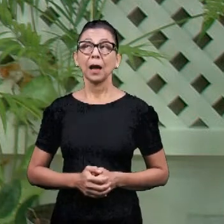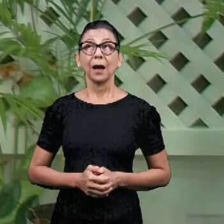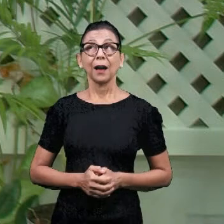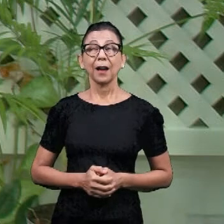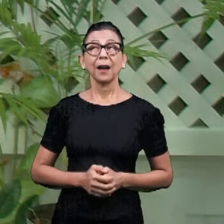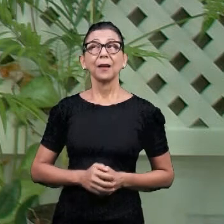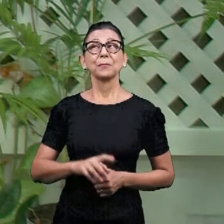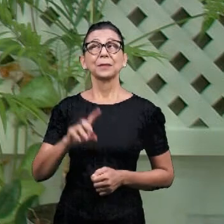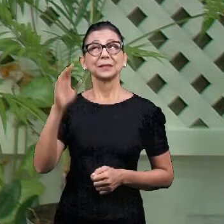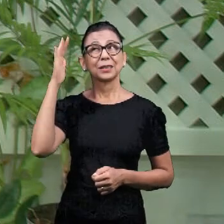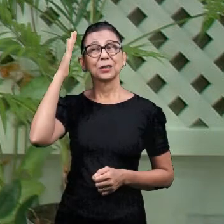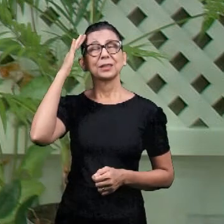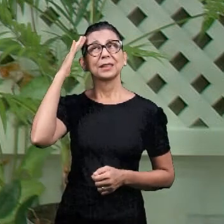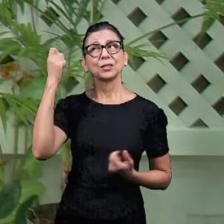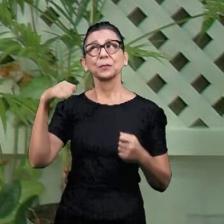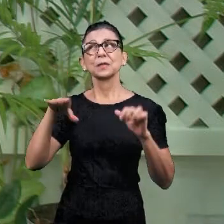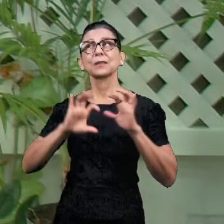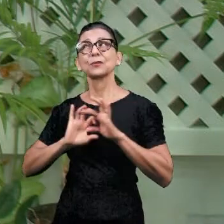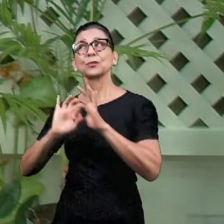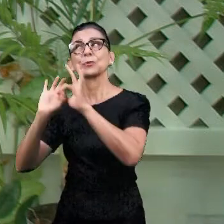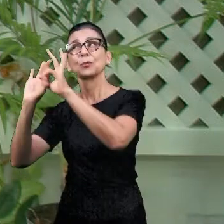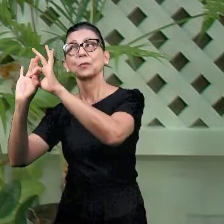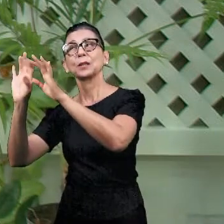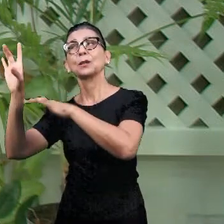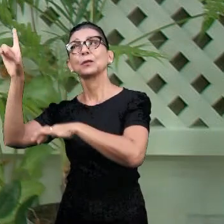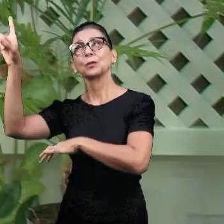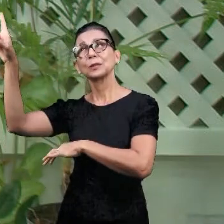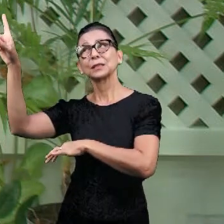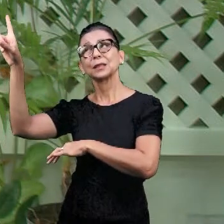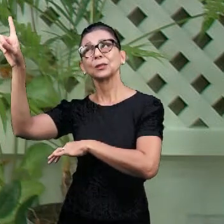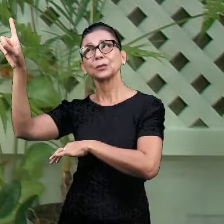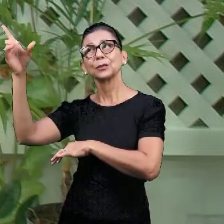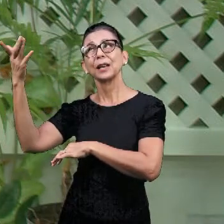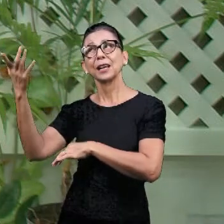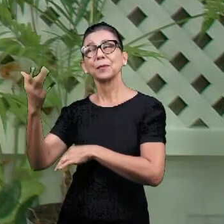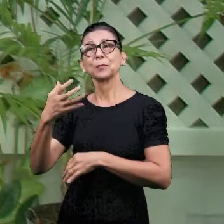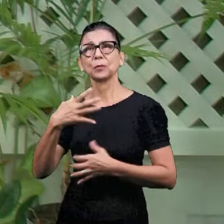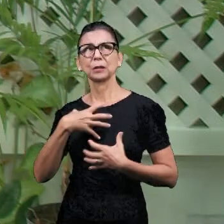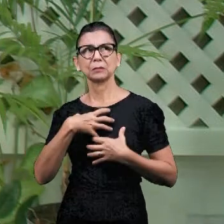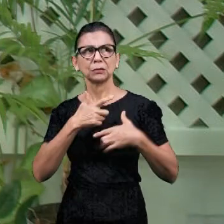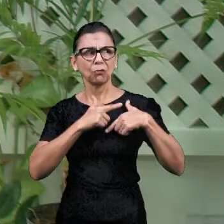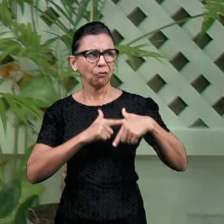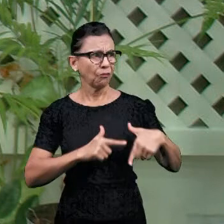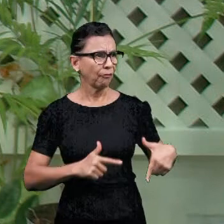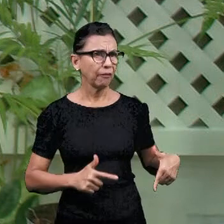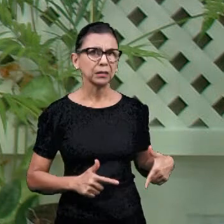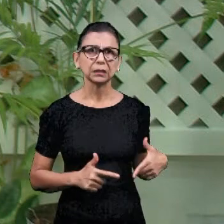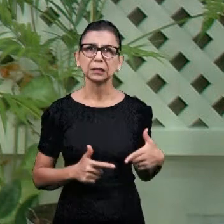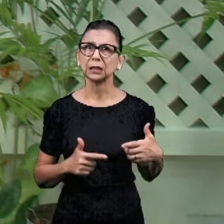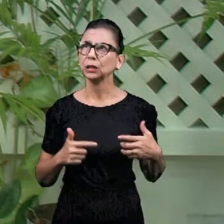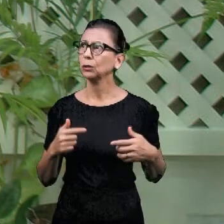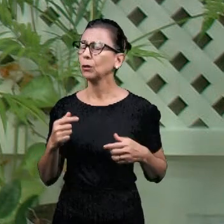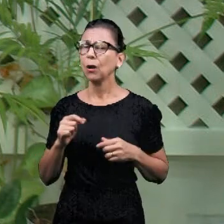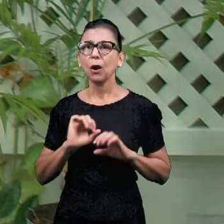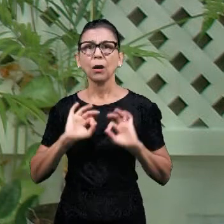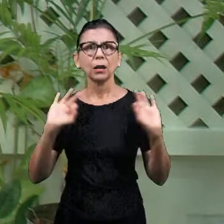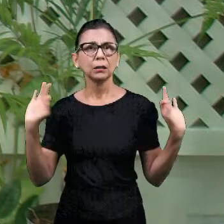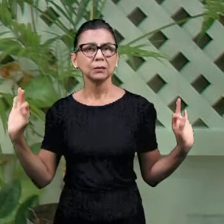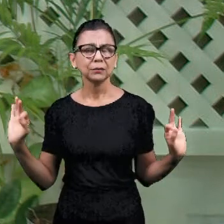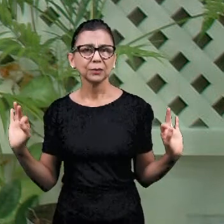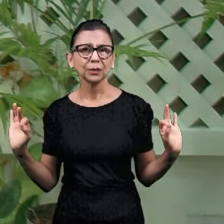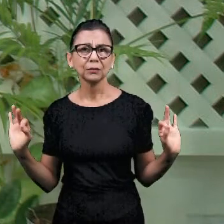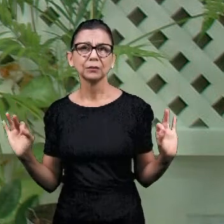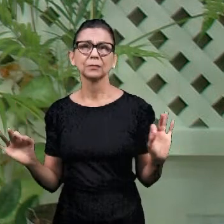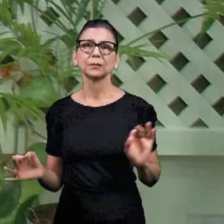l'église. Mais après, j'ai compris que j'avais besoin d'avoir communion avec le Seigneur parce que je suis revenu parce que je me suis senti